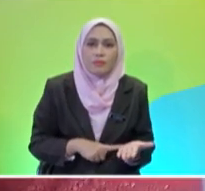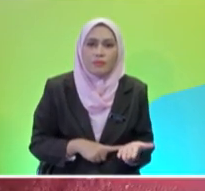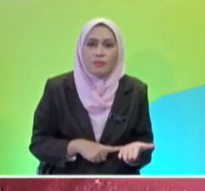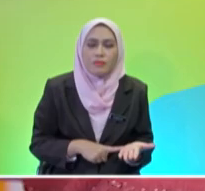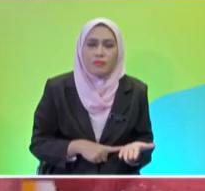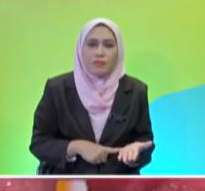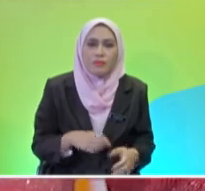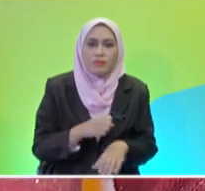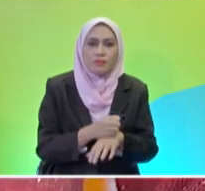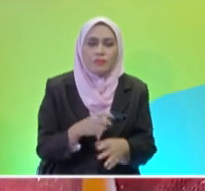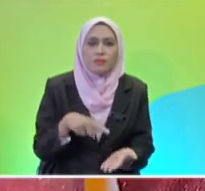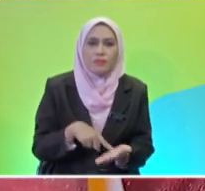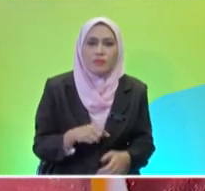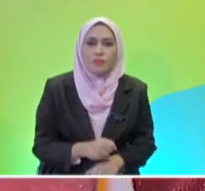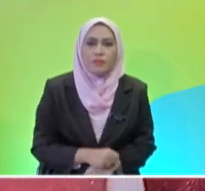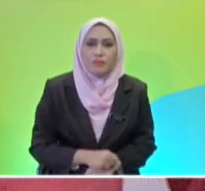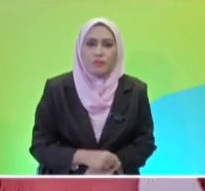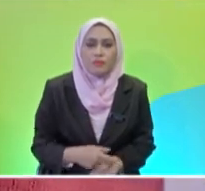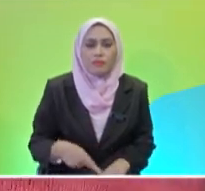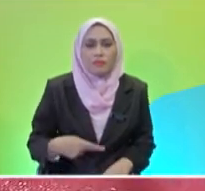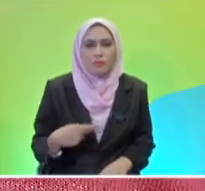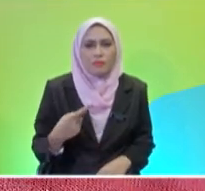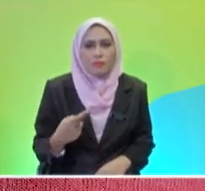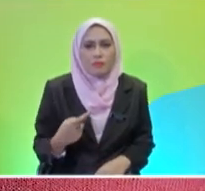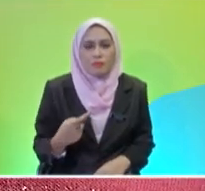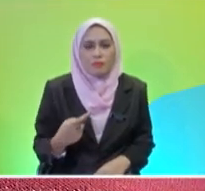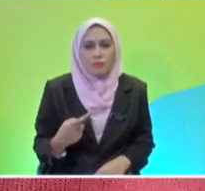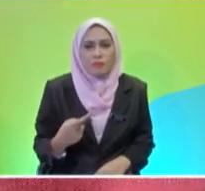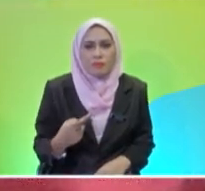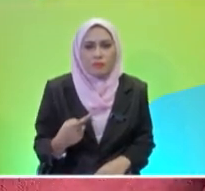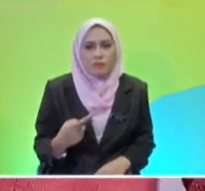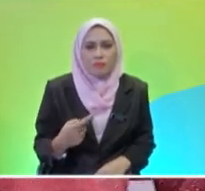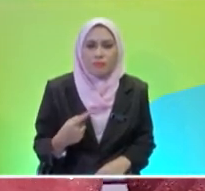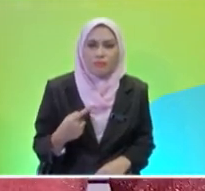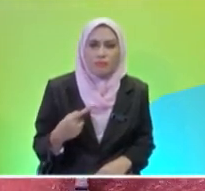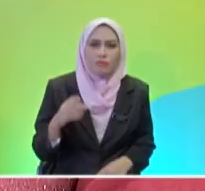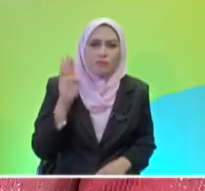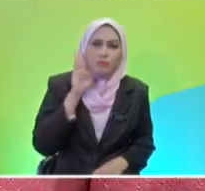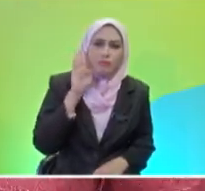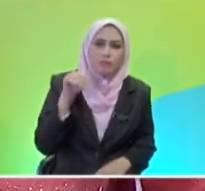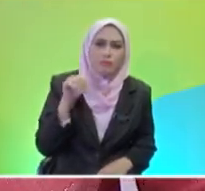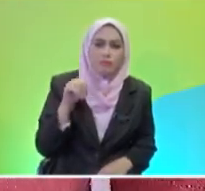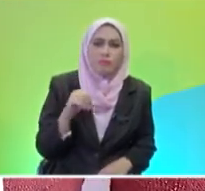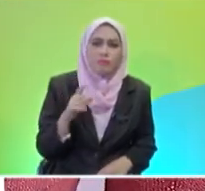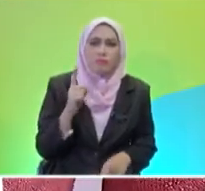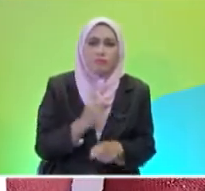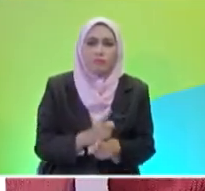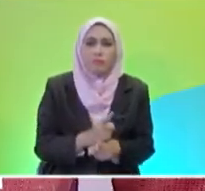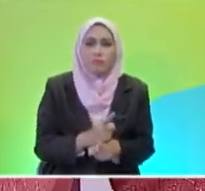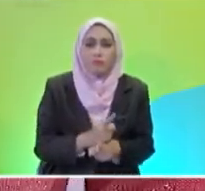ini? Saya rasa macam lebah cikgu. Betul ke? Wow, betul ke ini